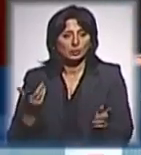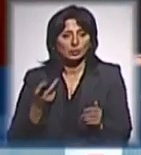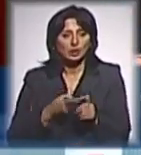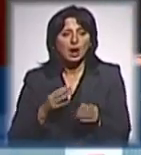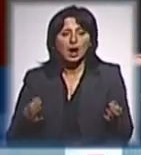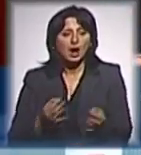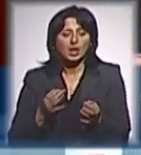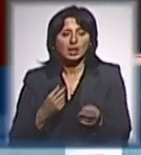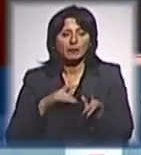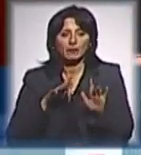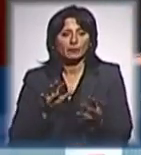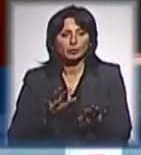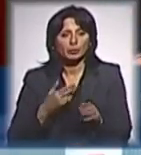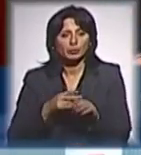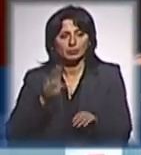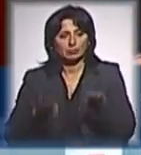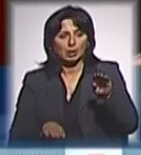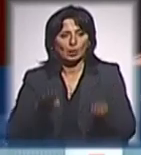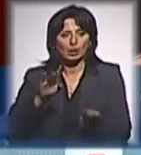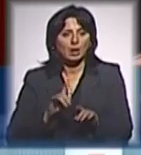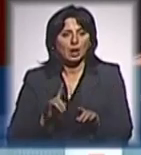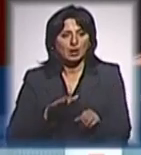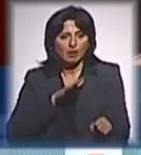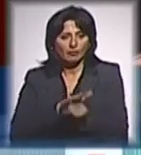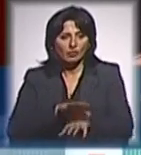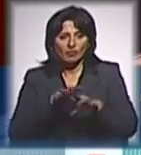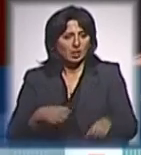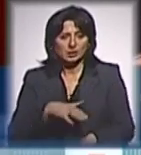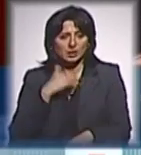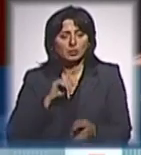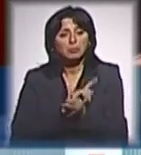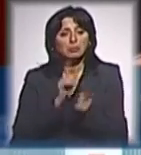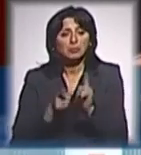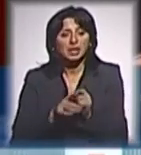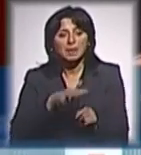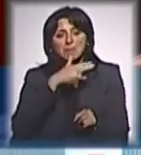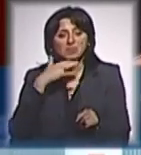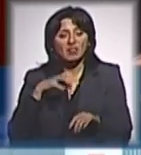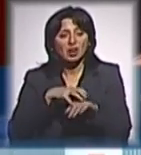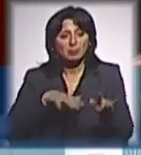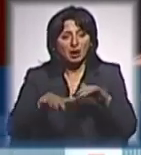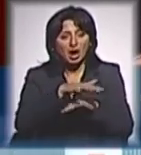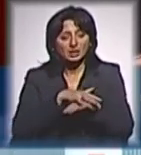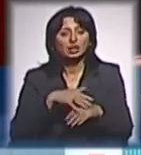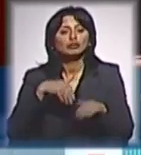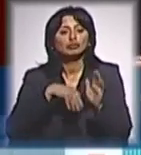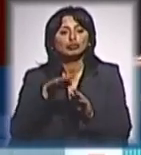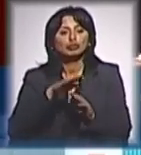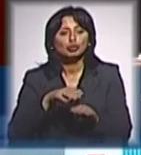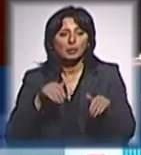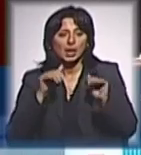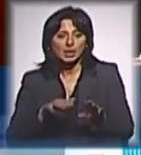არანაირად არ ვესწრაფვით ჩვენ იმას რომ აბსოლუტური უმრავლესობა მივიღოთ თბილისის საკრებულოში პირიქით. ეს პრეცედენტი შეგვიძლია ჩვენ შევქმნოთ, რომ